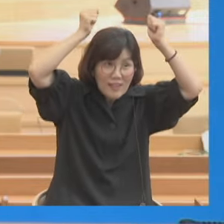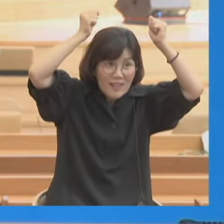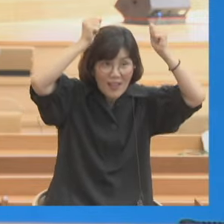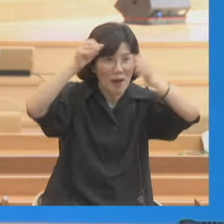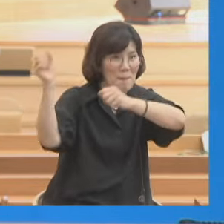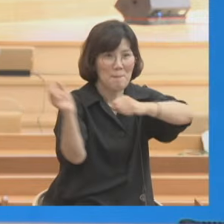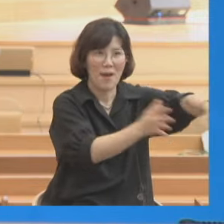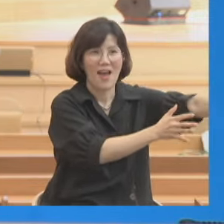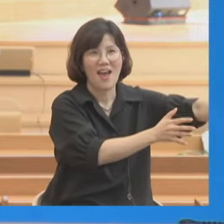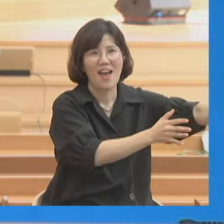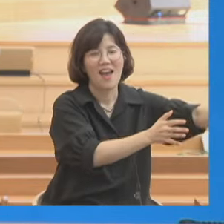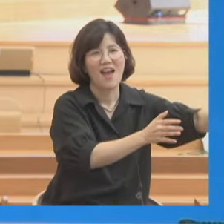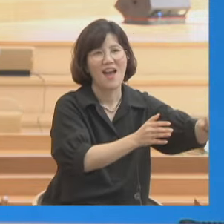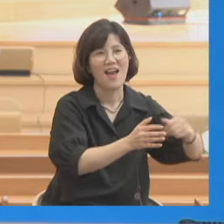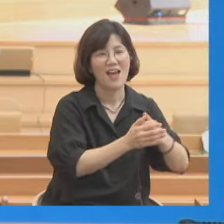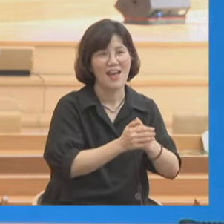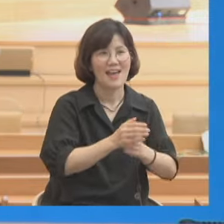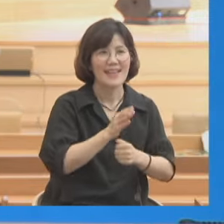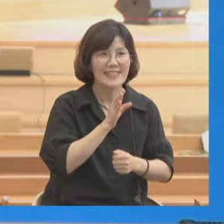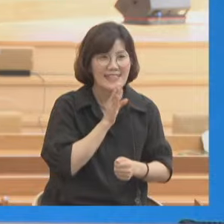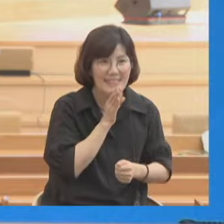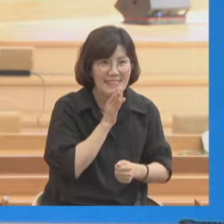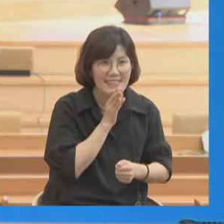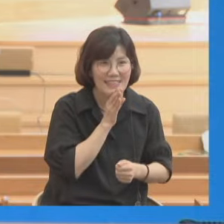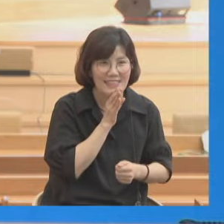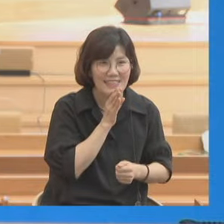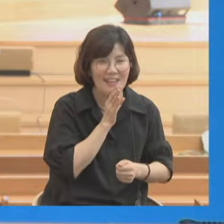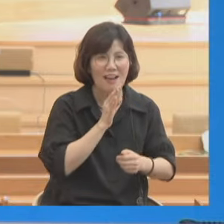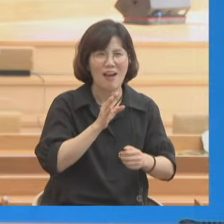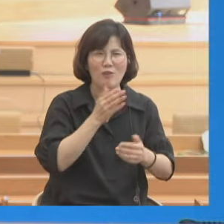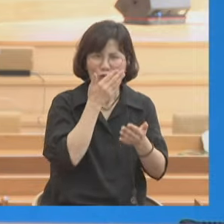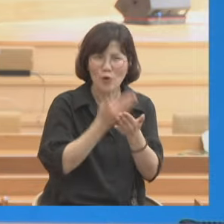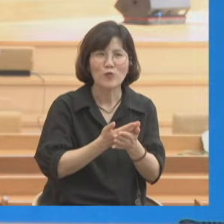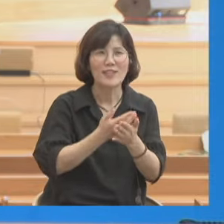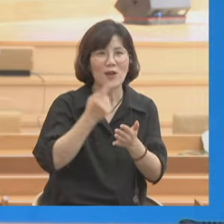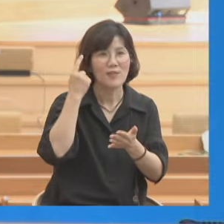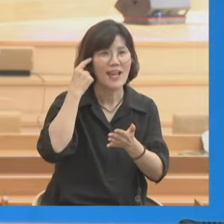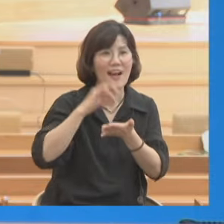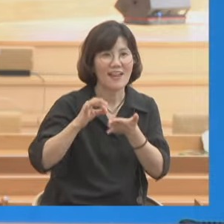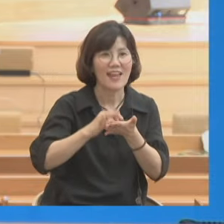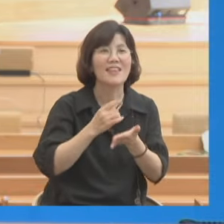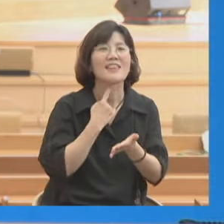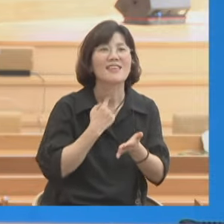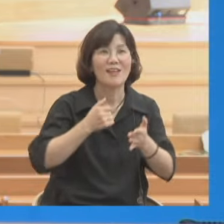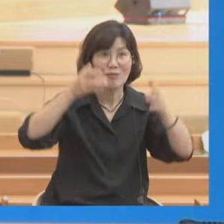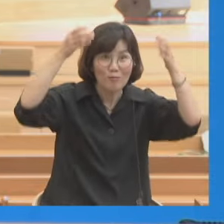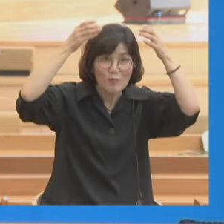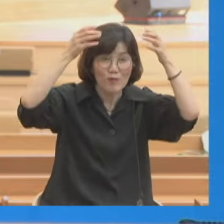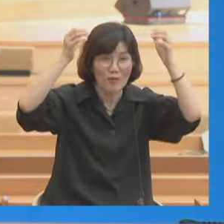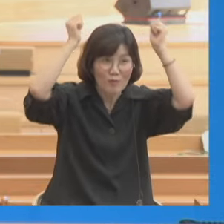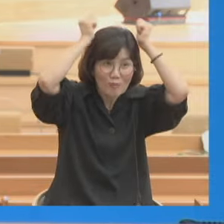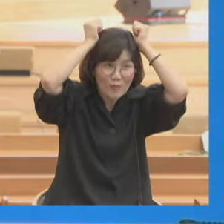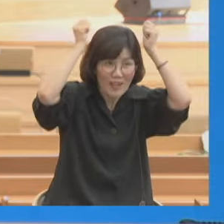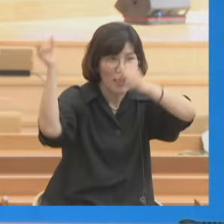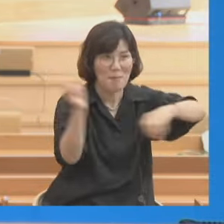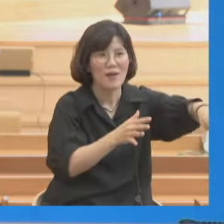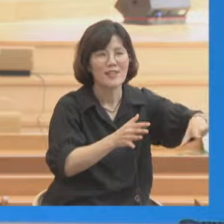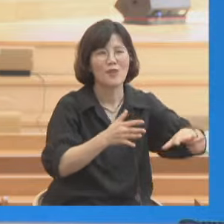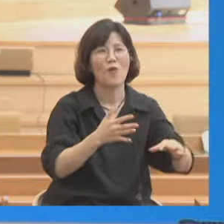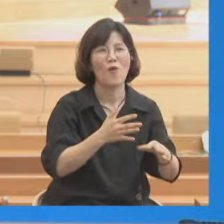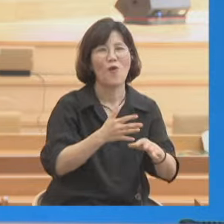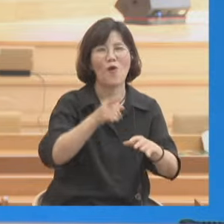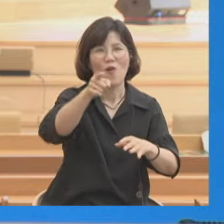소중하게 얘기던 건데 집착하던 것을 내던져버려요. 그리고 곧장 달라가서 자기가 살던 마을에 들어갑니다.